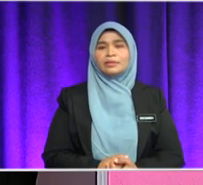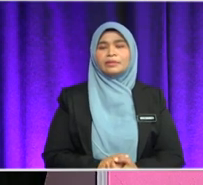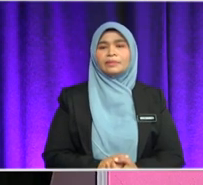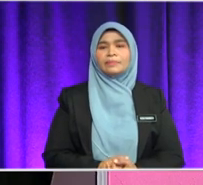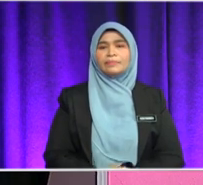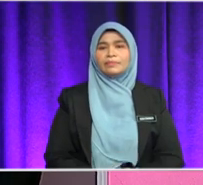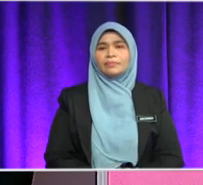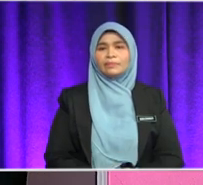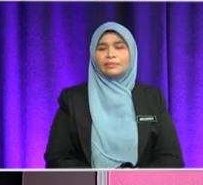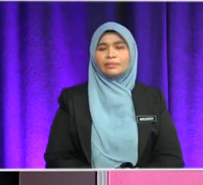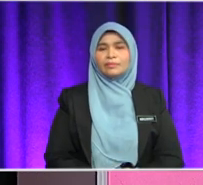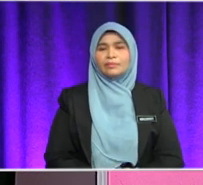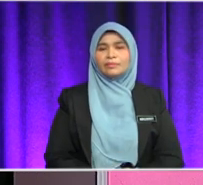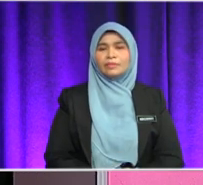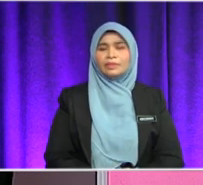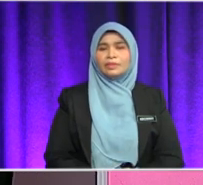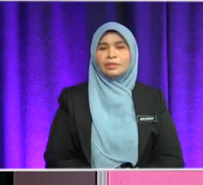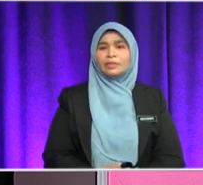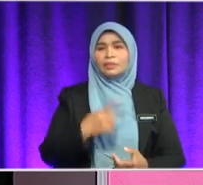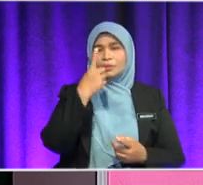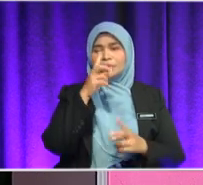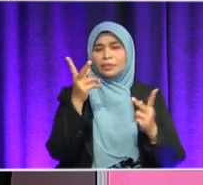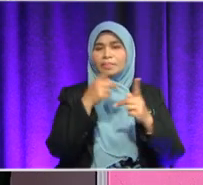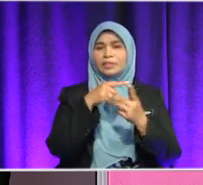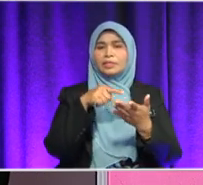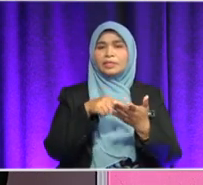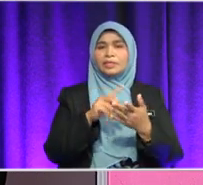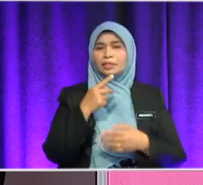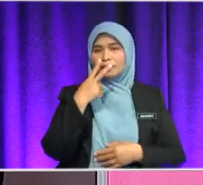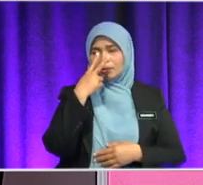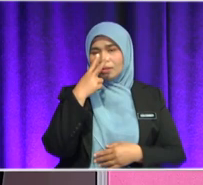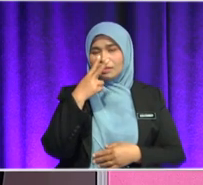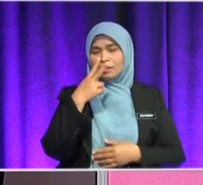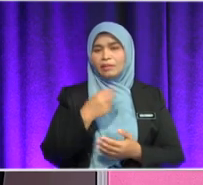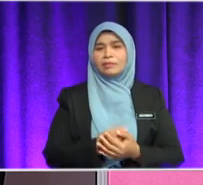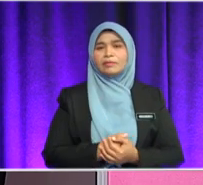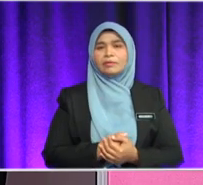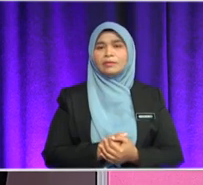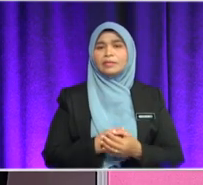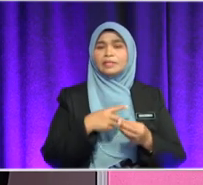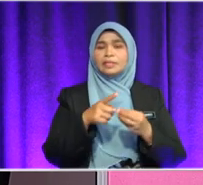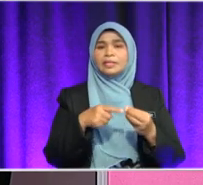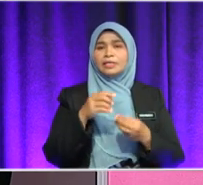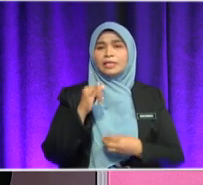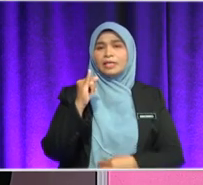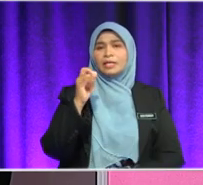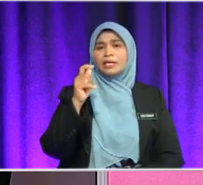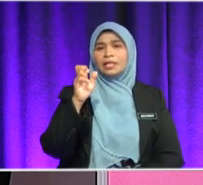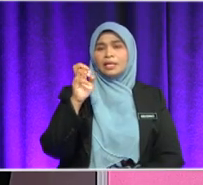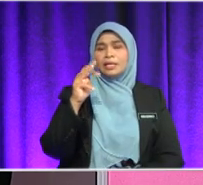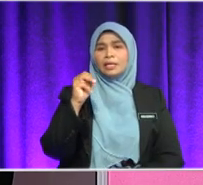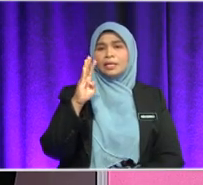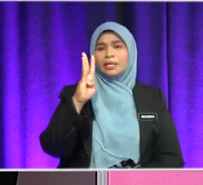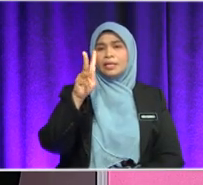hidup kita amin untuk selama ini kita lihat sedikit berkaitan dengan soalan item ataupun item